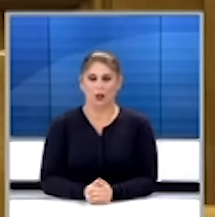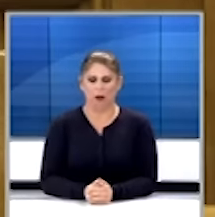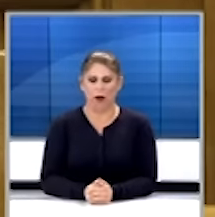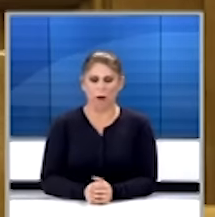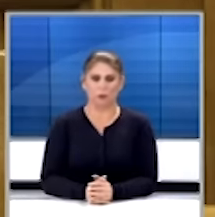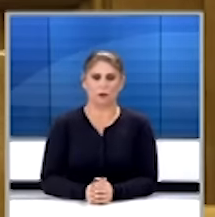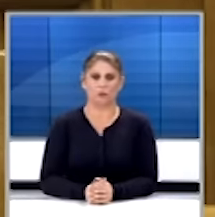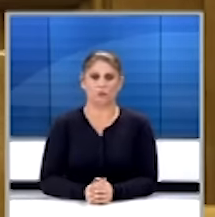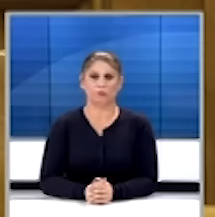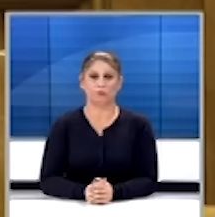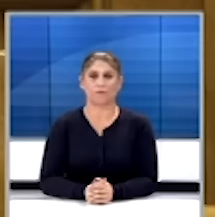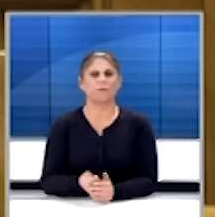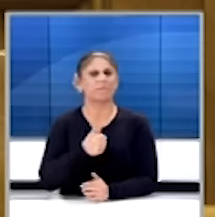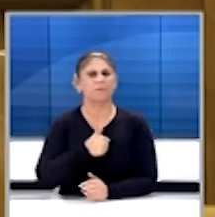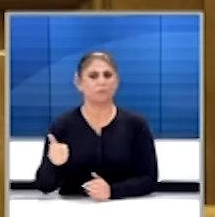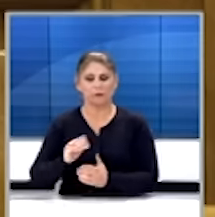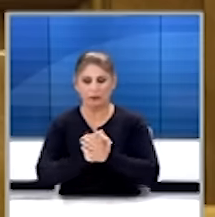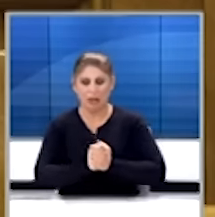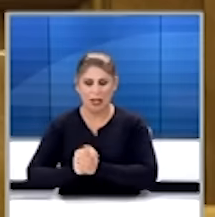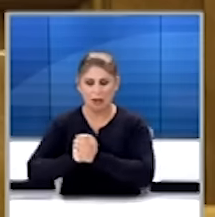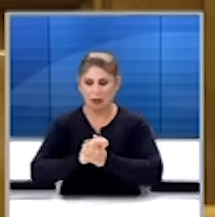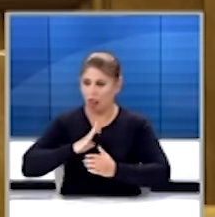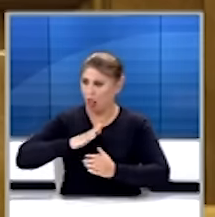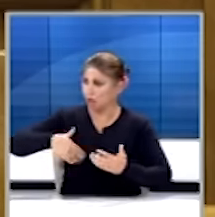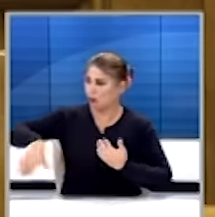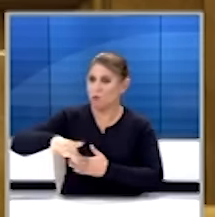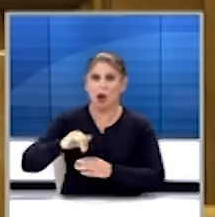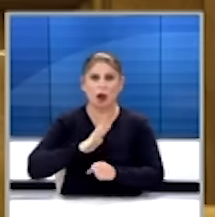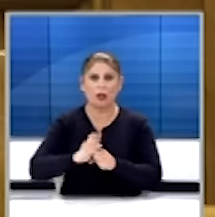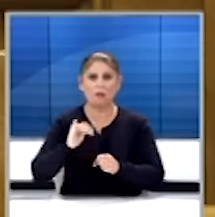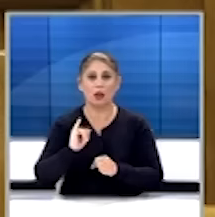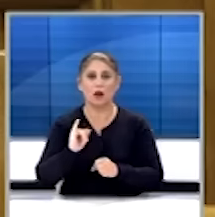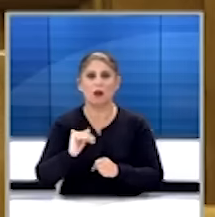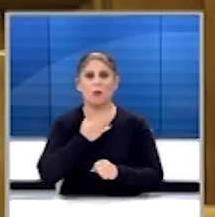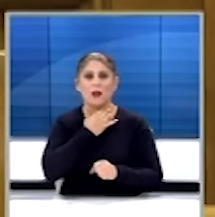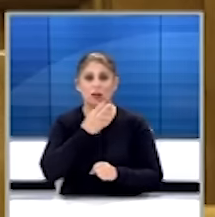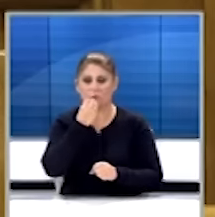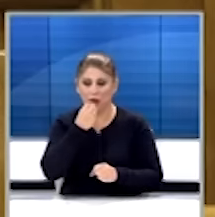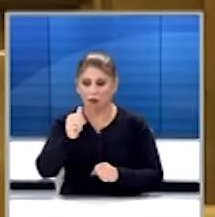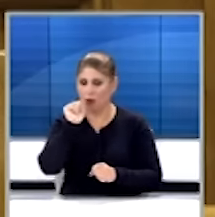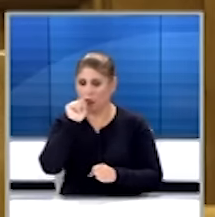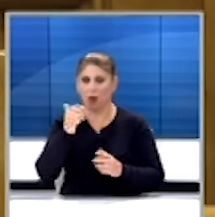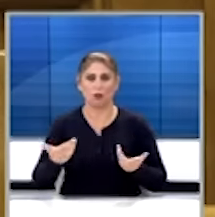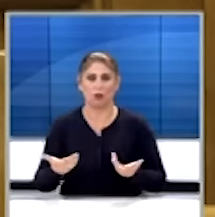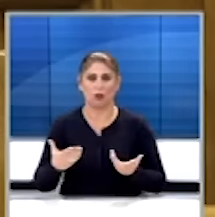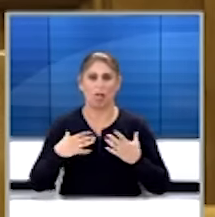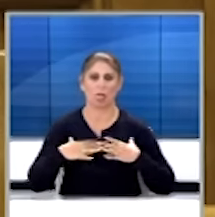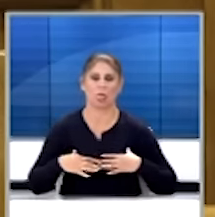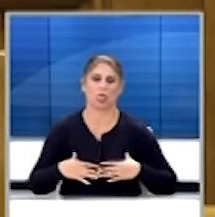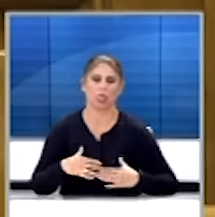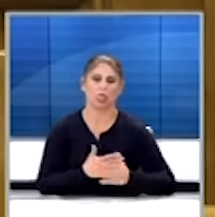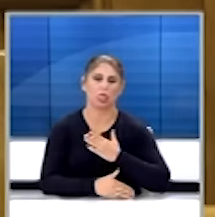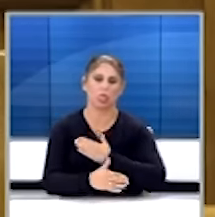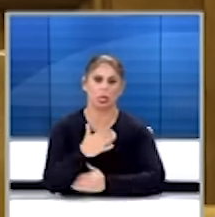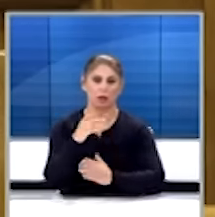φτάνουν να βασίζονται στην αλληλεγγύη του κόσμου για να καλύψουν ακόμα και ανάγκες σε φαγητό και νερό. Η εξάντλησή τους είναι τέτοια που